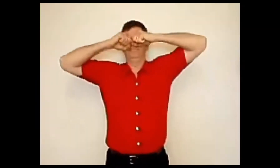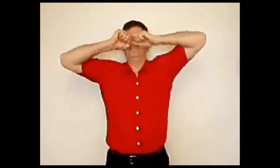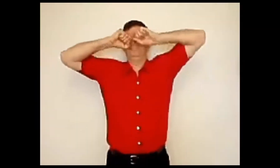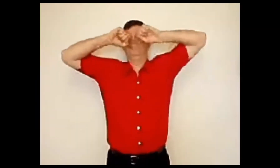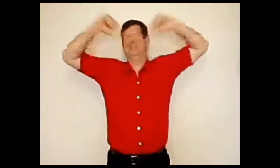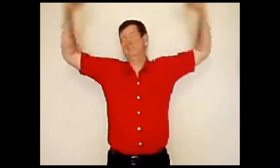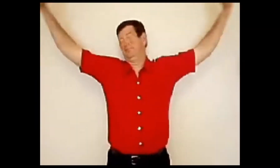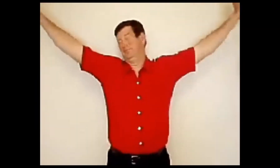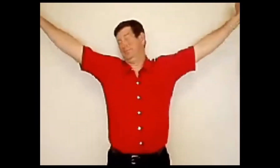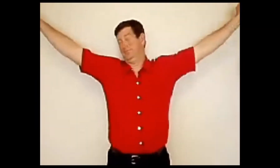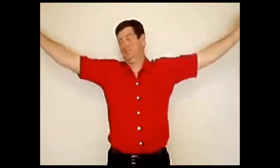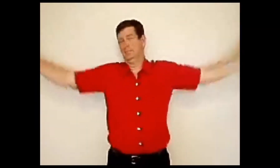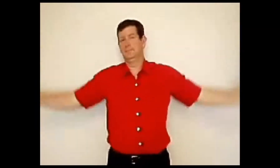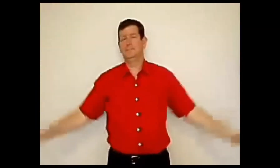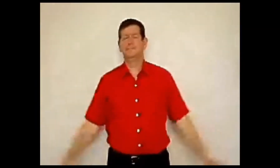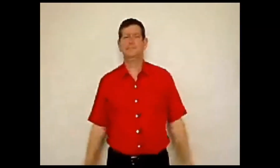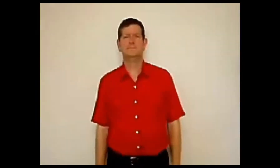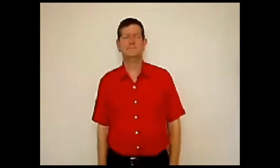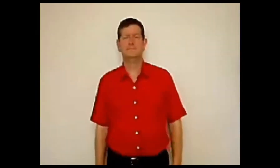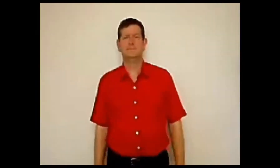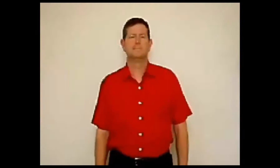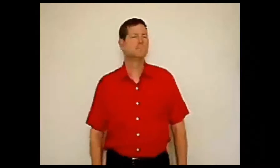Se réveiller.